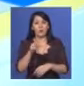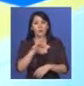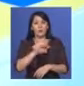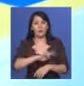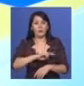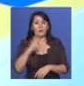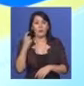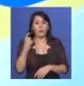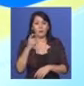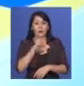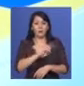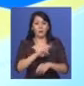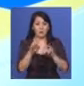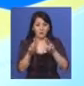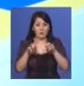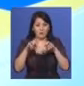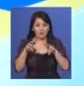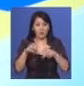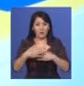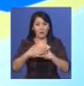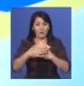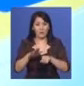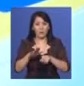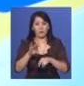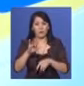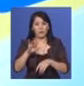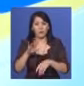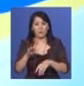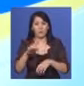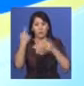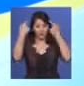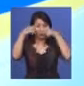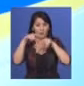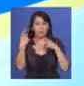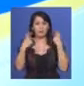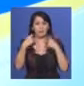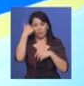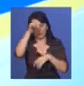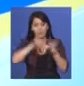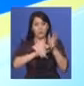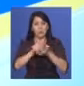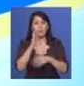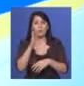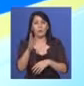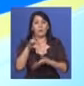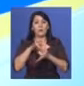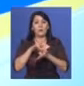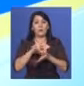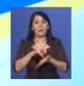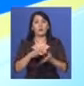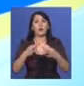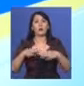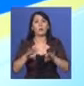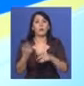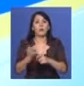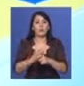бірінде еңбек нарығындағы сұранысқа сай жаңа мамандық түрлері ашылуда. Мысалы, гуманитарлық техникалық колледжді биылдан бастап болашақ туристік